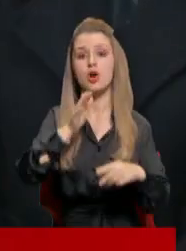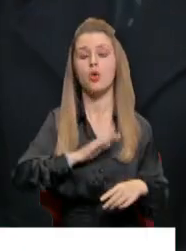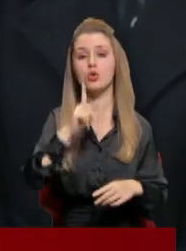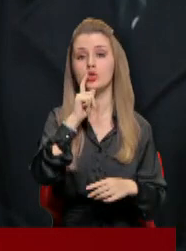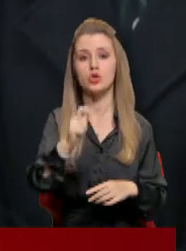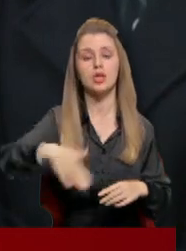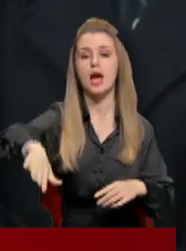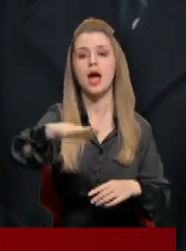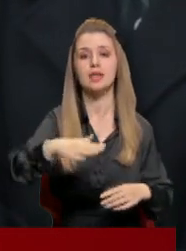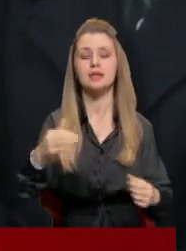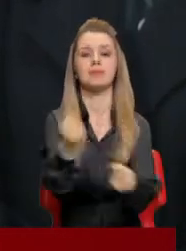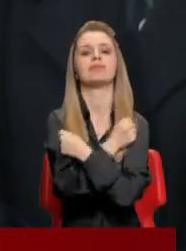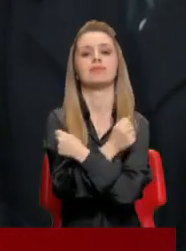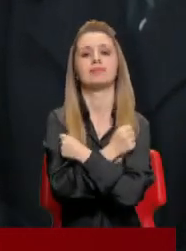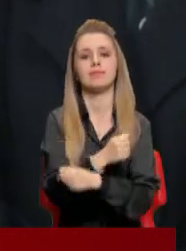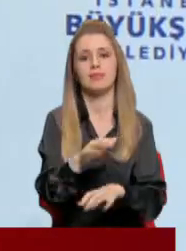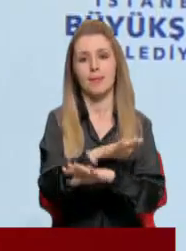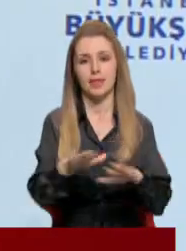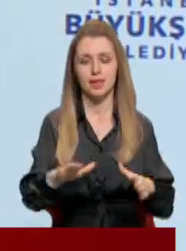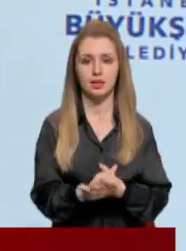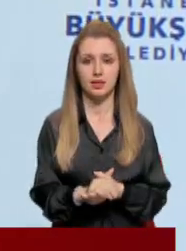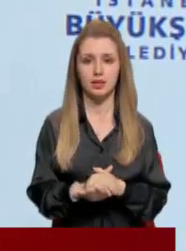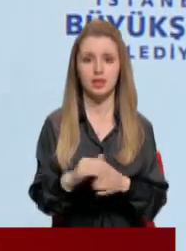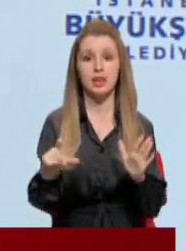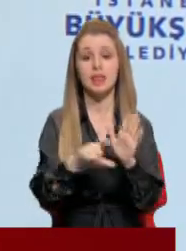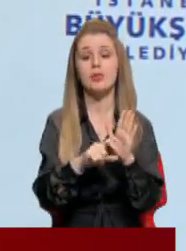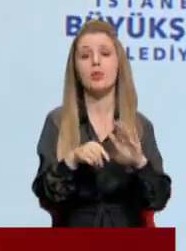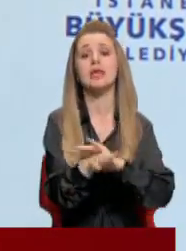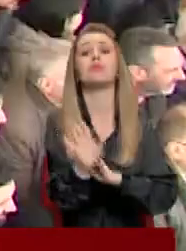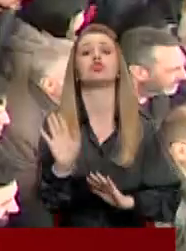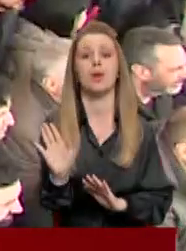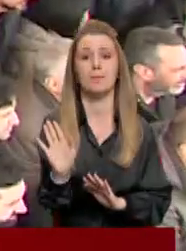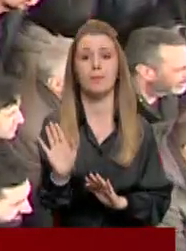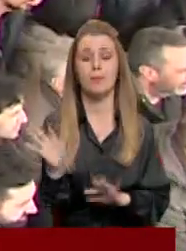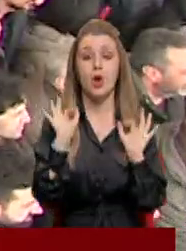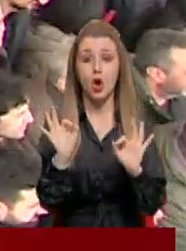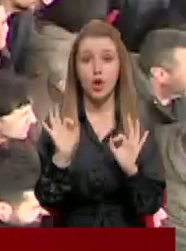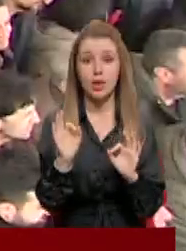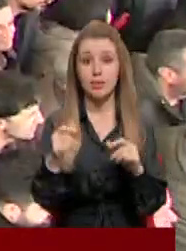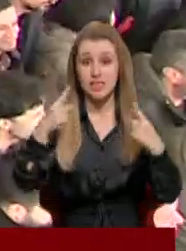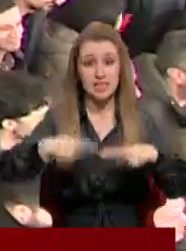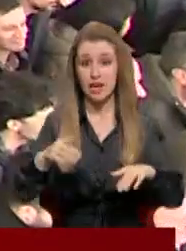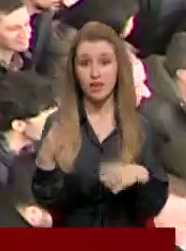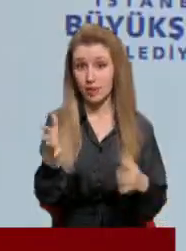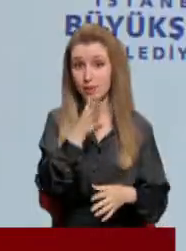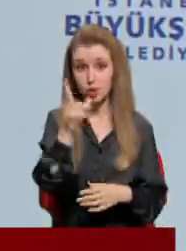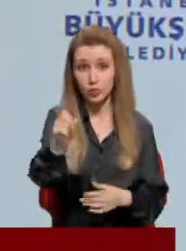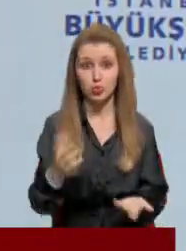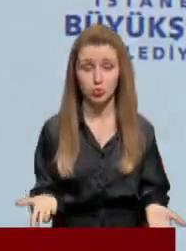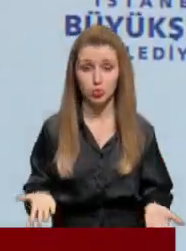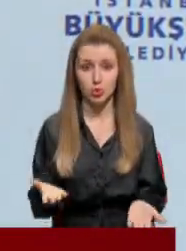sözlerini herkesi kucaklayacağız diye bitirdi. Diploma işine girmeyeceğim. En önemli sınav ne biliyor musunuz